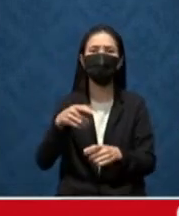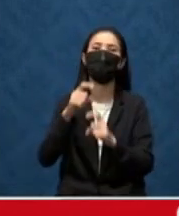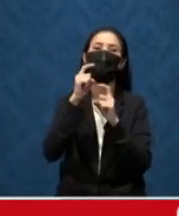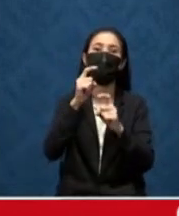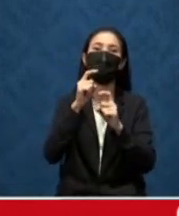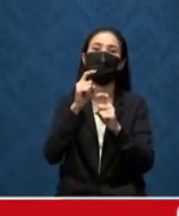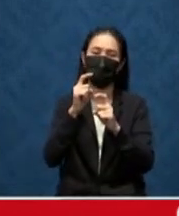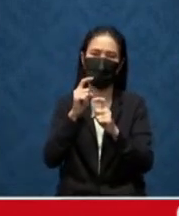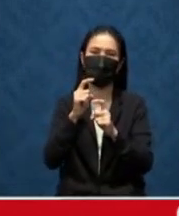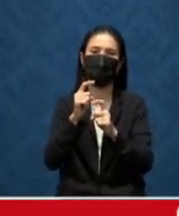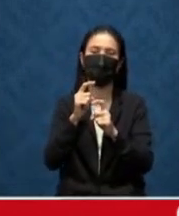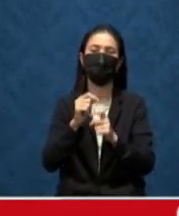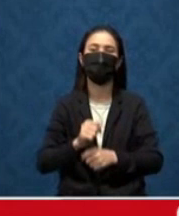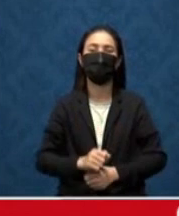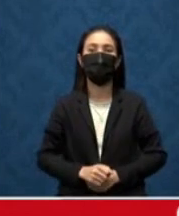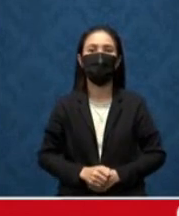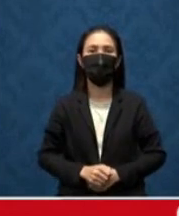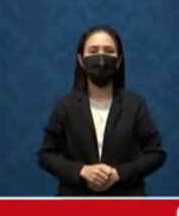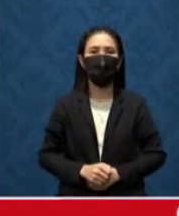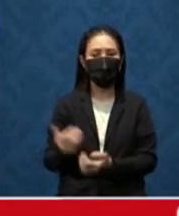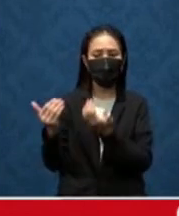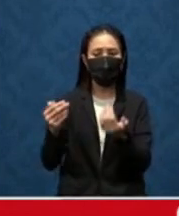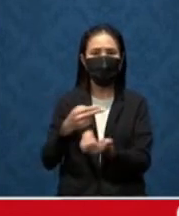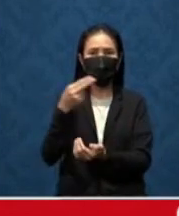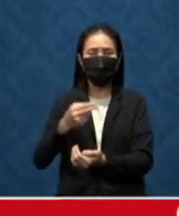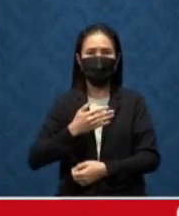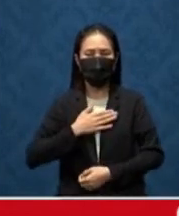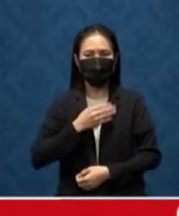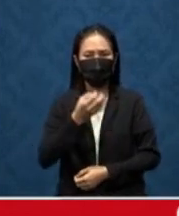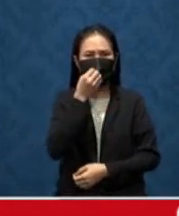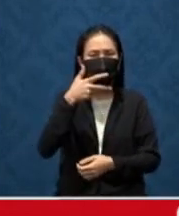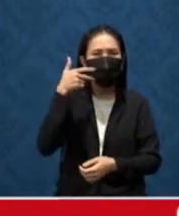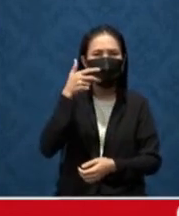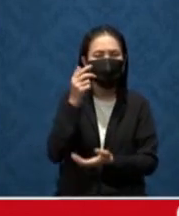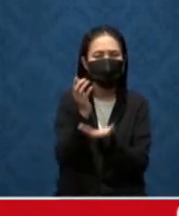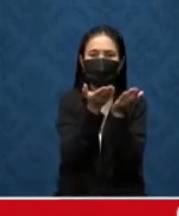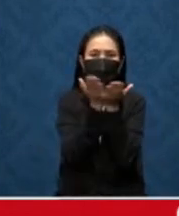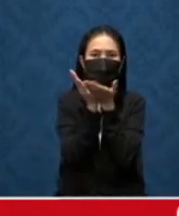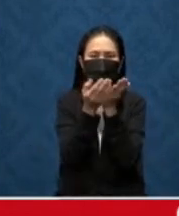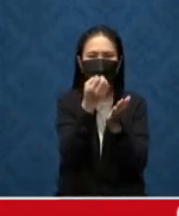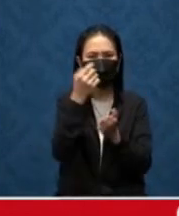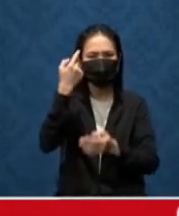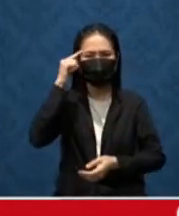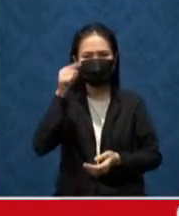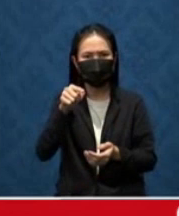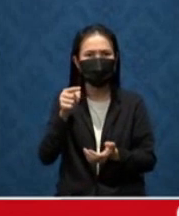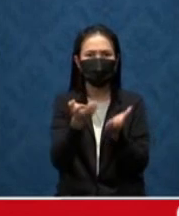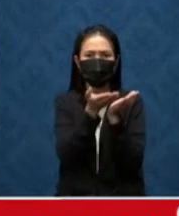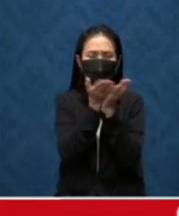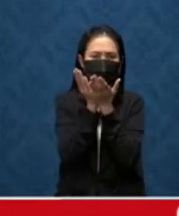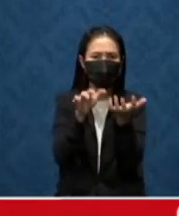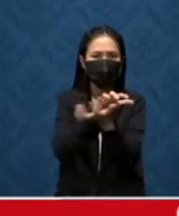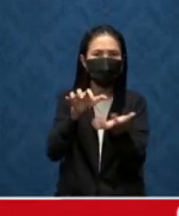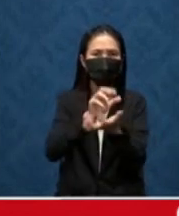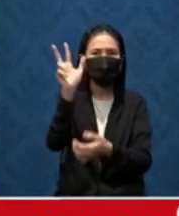ตรายที่กิดขึ้นมากท่ desperateประทาน หานๆ ใฉันเองเี่ย ไปกนขนมเคกกบเพื่อนไปกินไม่รู้วเคกนั้ใส่กนชา